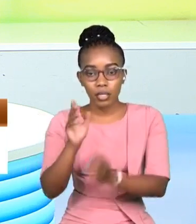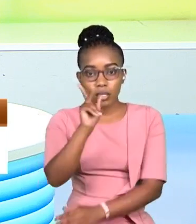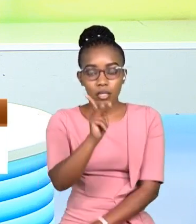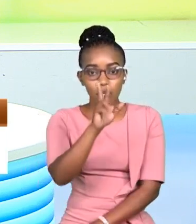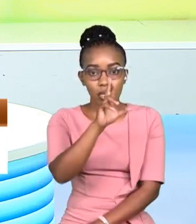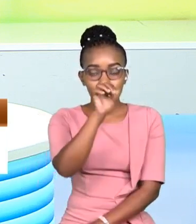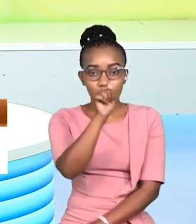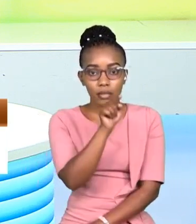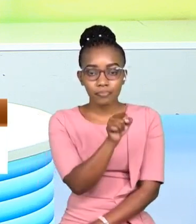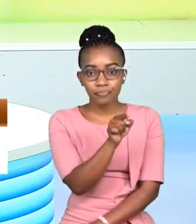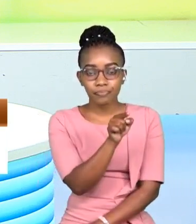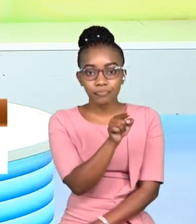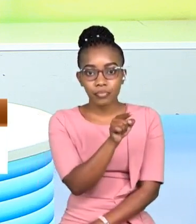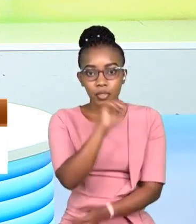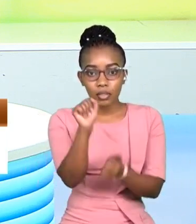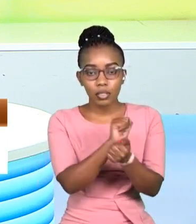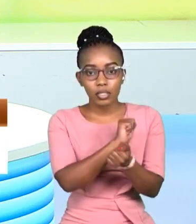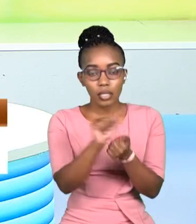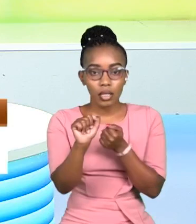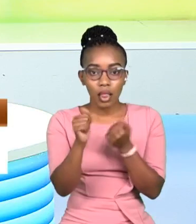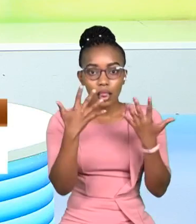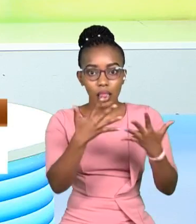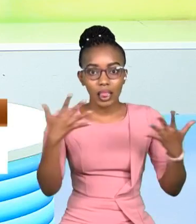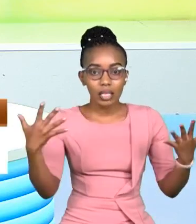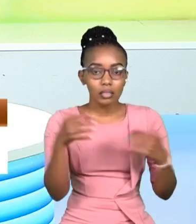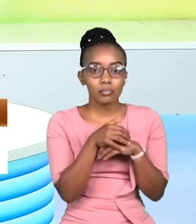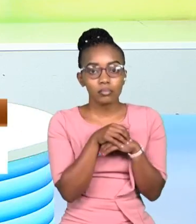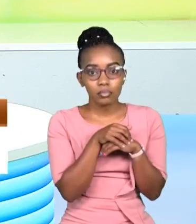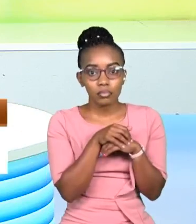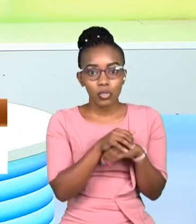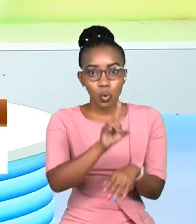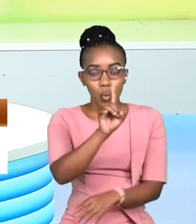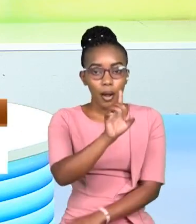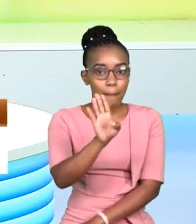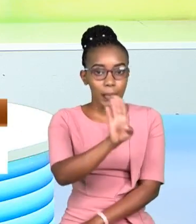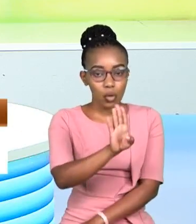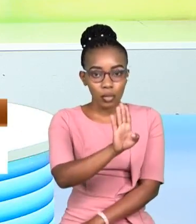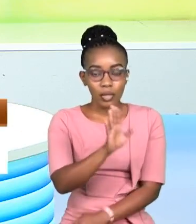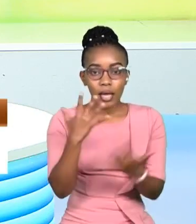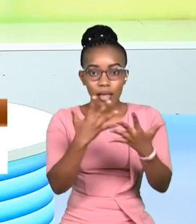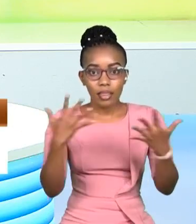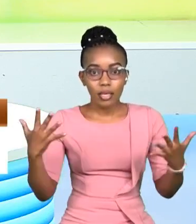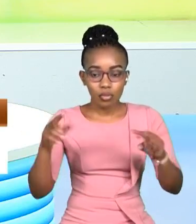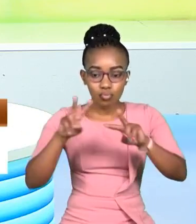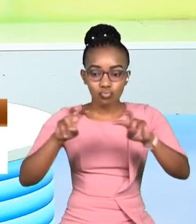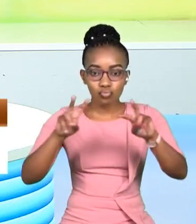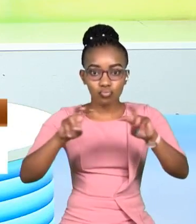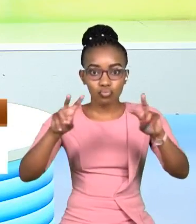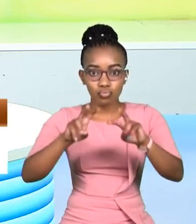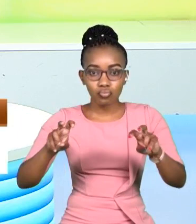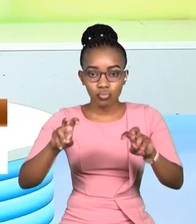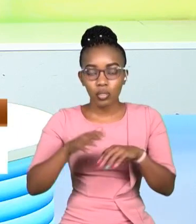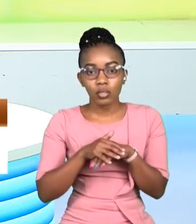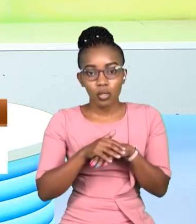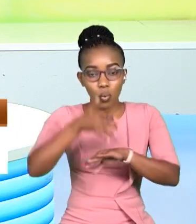nchini imeharibu mirundo ya bidhaa zenye thamani ya bilioni moja. Bidhaa zilizofanyiwa ukaguzi ziligundulika